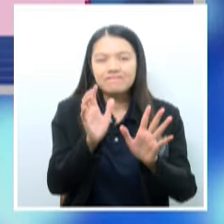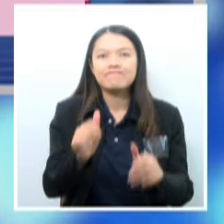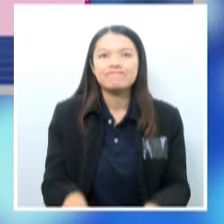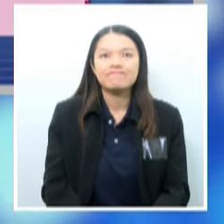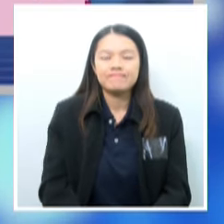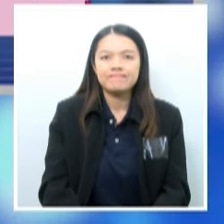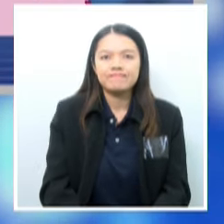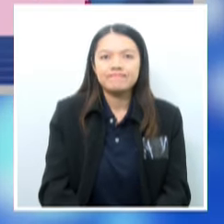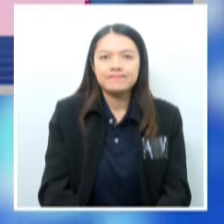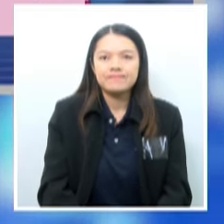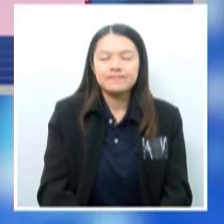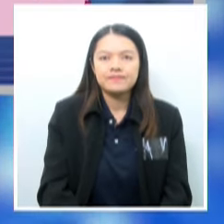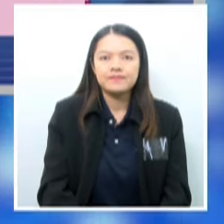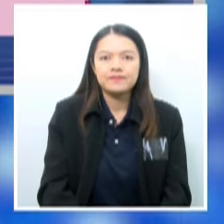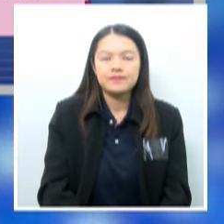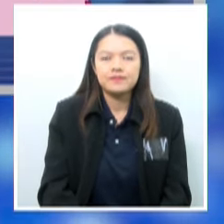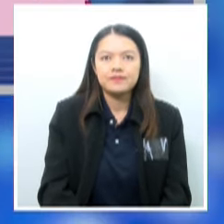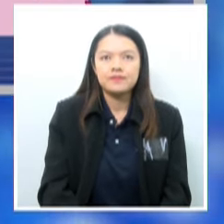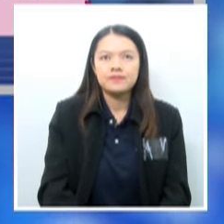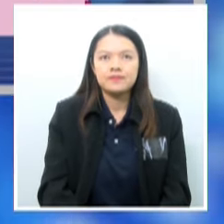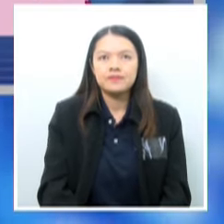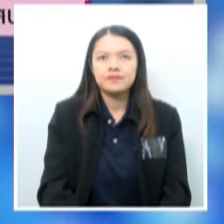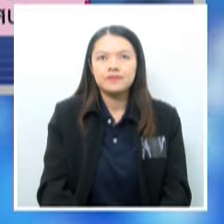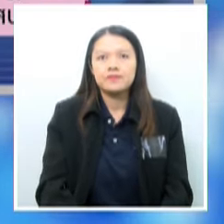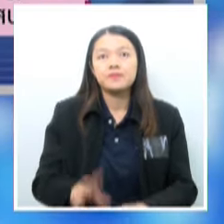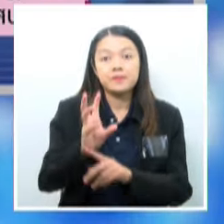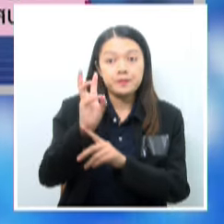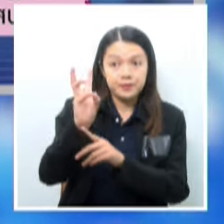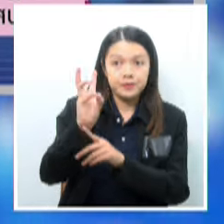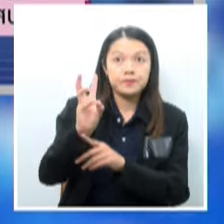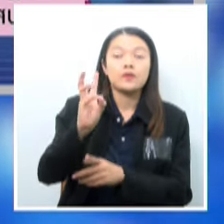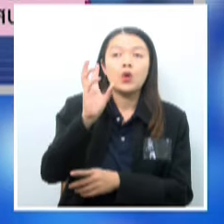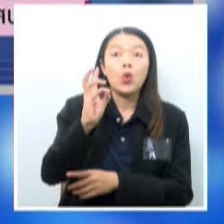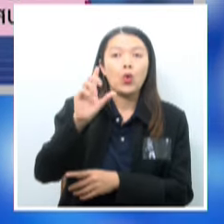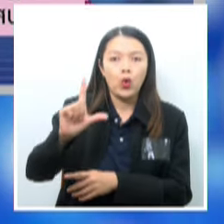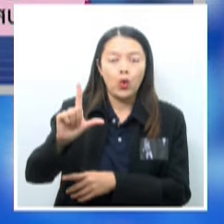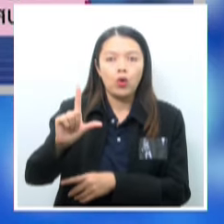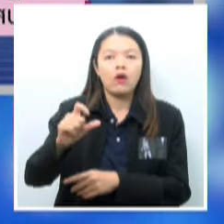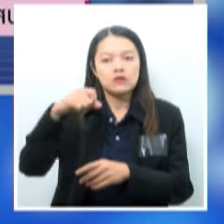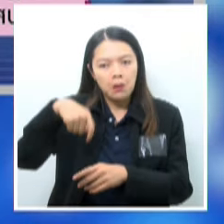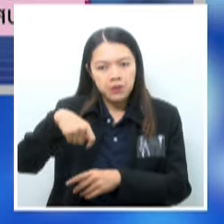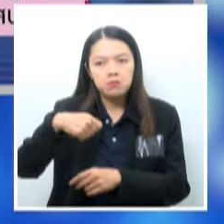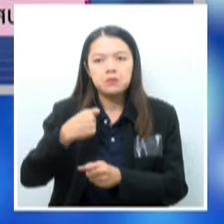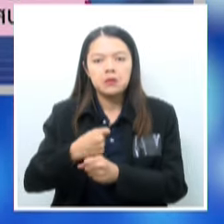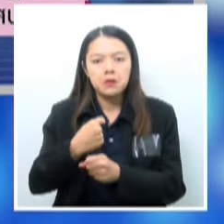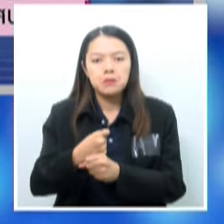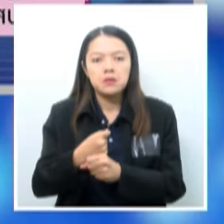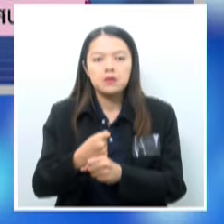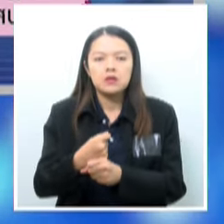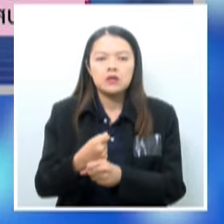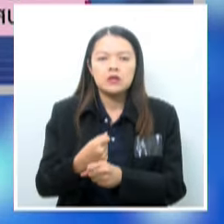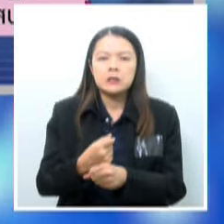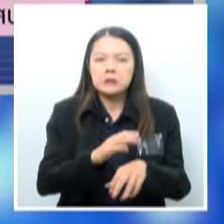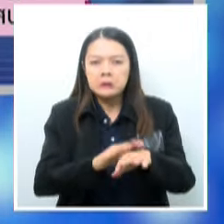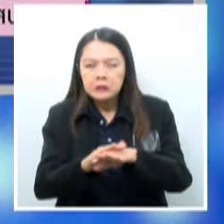ทีนี้พอบันไดข้อที่6นะครับข้อที่6ก็คือลดความซ้ำซ้อนความถี่ของการนิเทศ